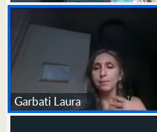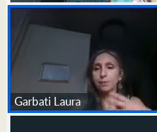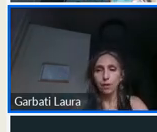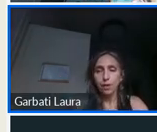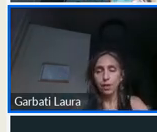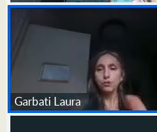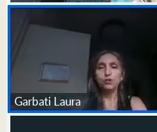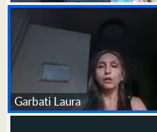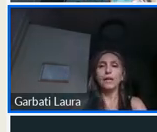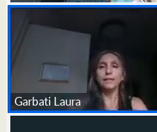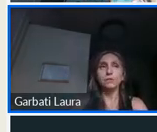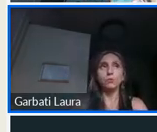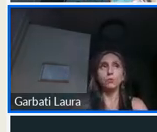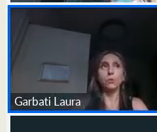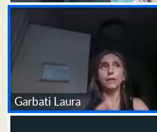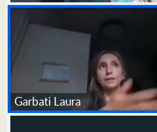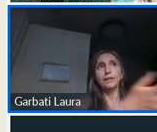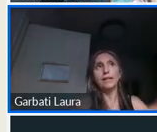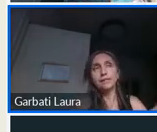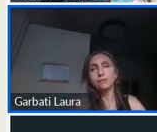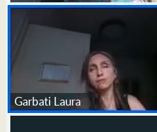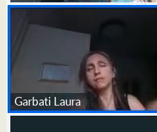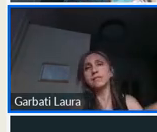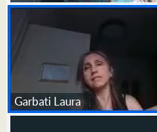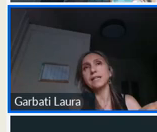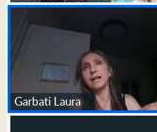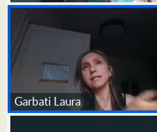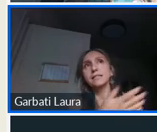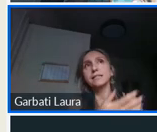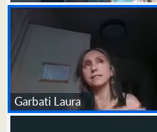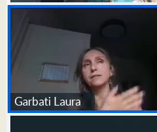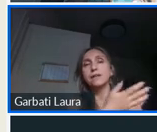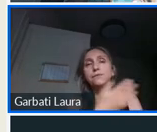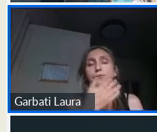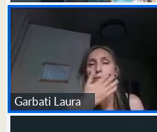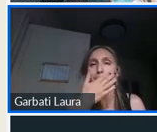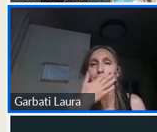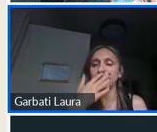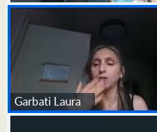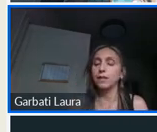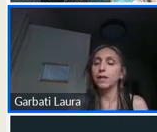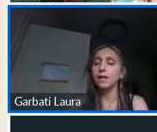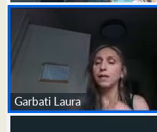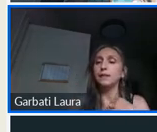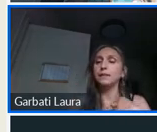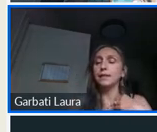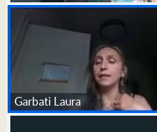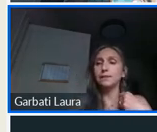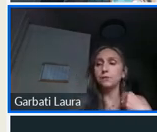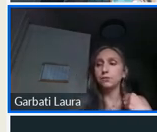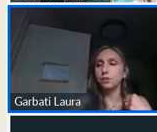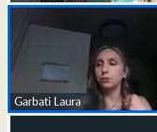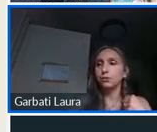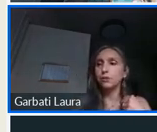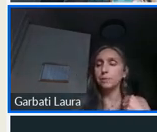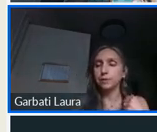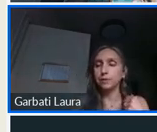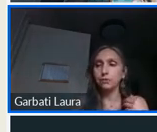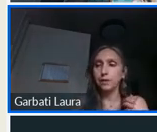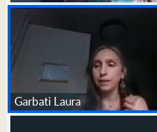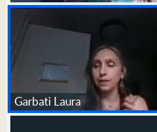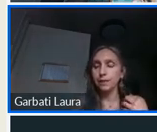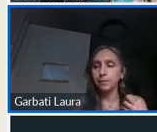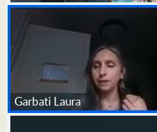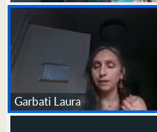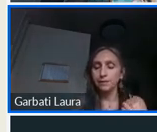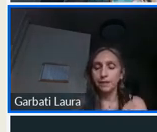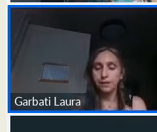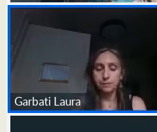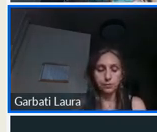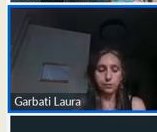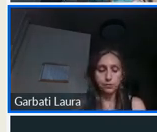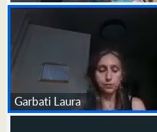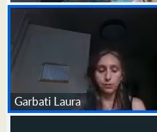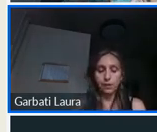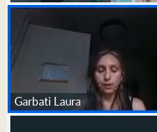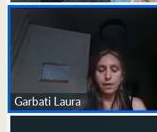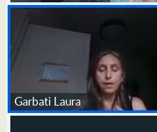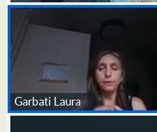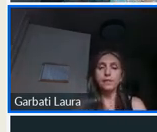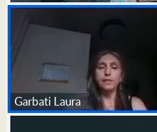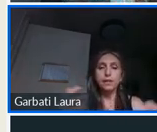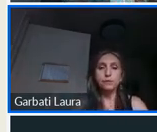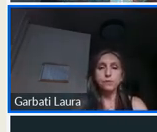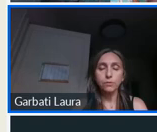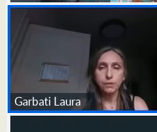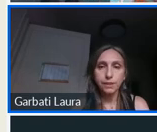Trenitalia, era proprio giocata su quanta era sostanziale l'estrazione delle informazioni dell'altro sito rispetto agli orari che metteva a